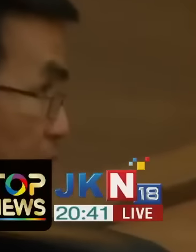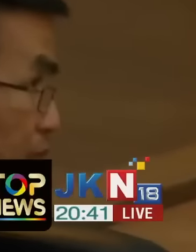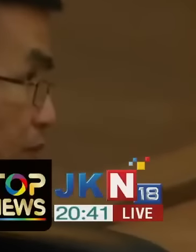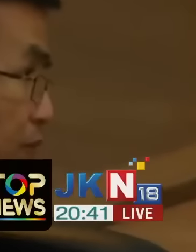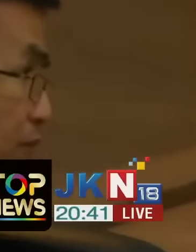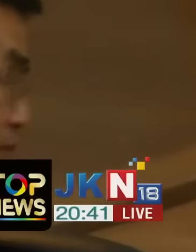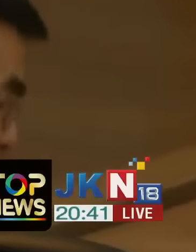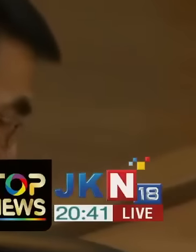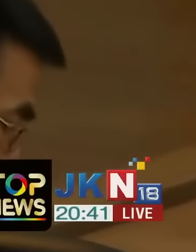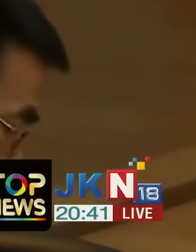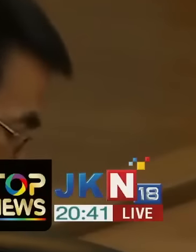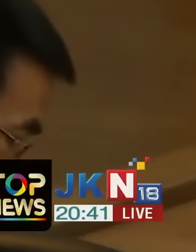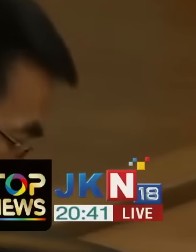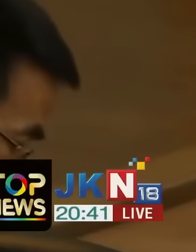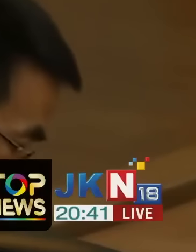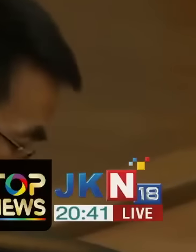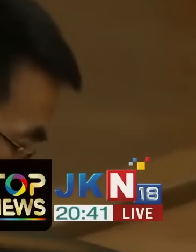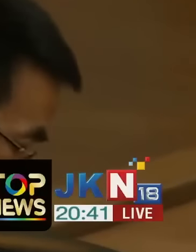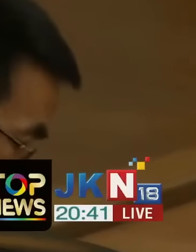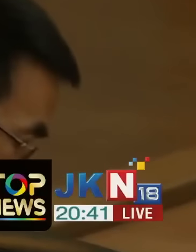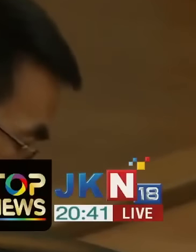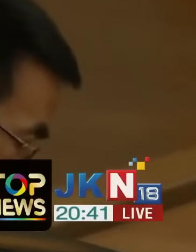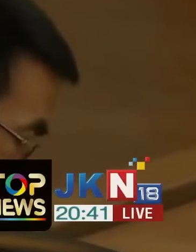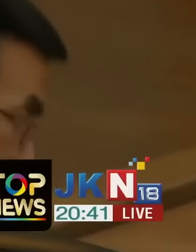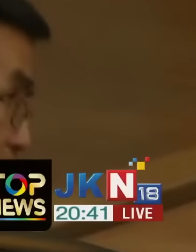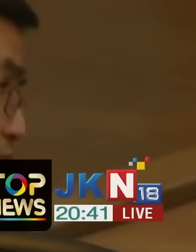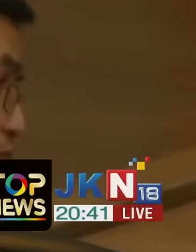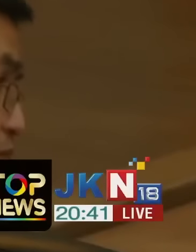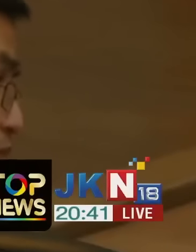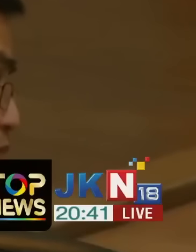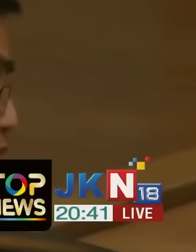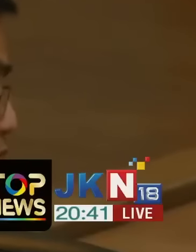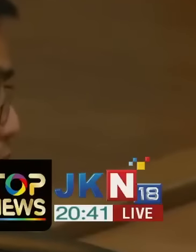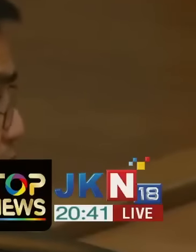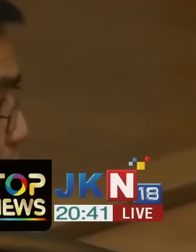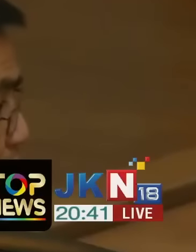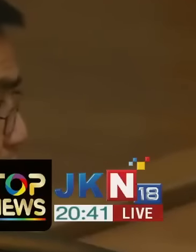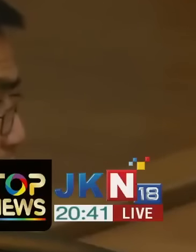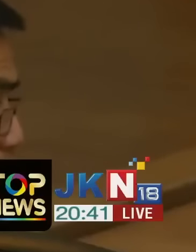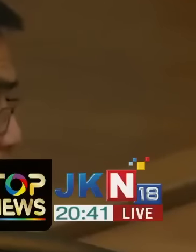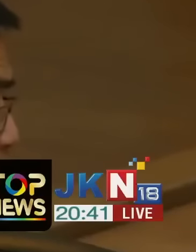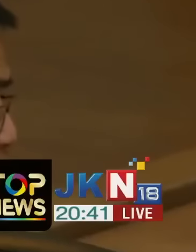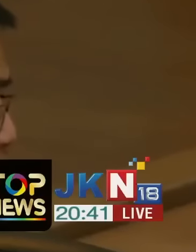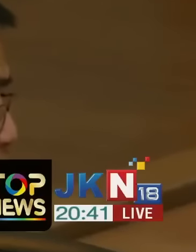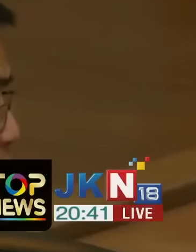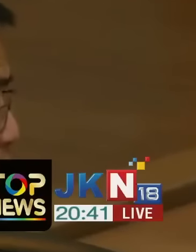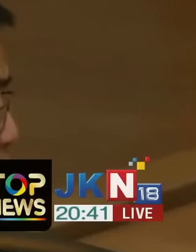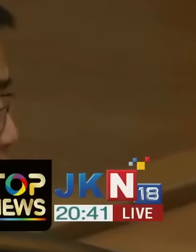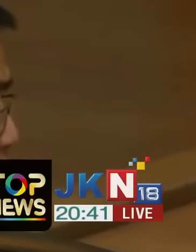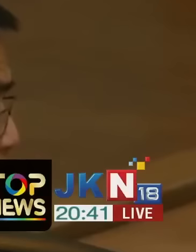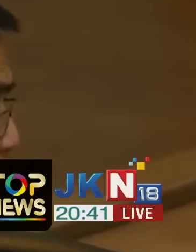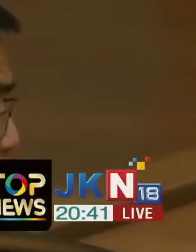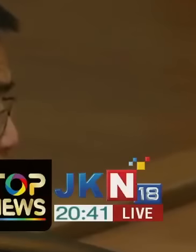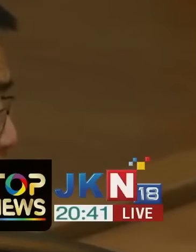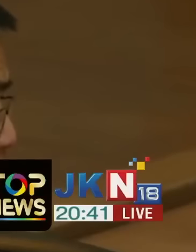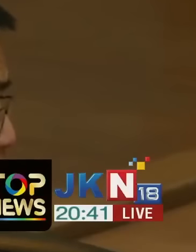าย ผมรู้สึกตื้นตันที่ชาวบ้านเนี่ยเข้ามาทำหน้าที่สวและพูดแทนชาวบ้านผ